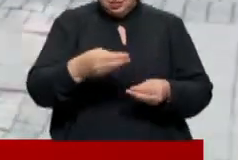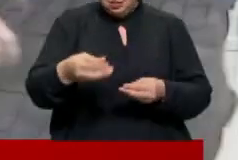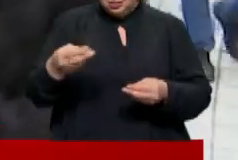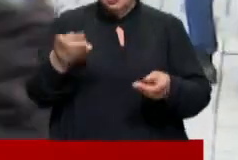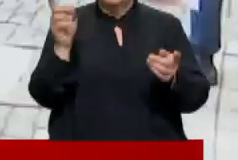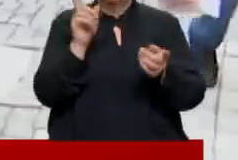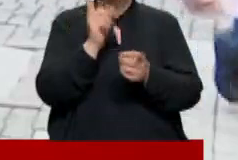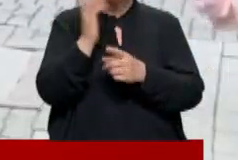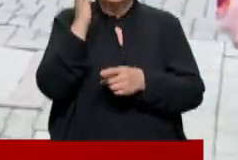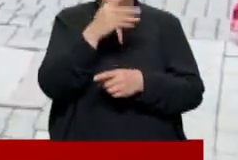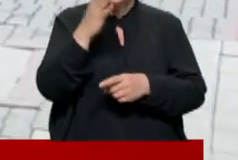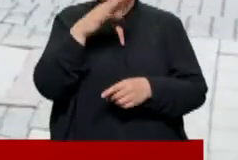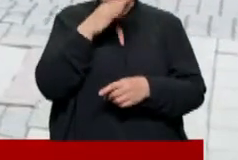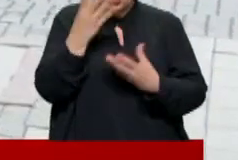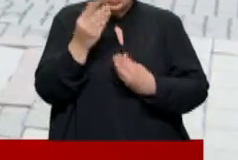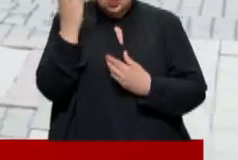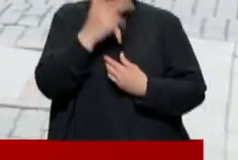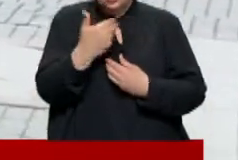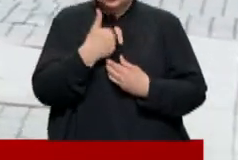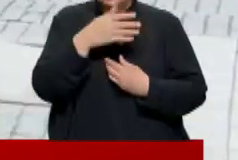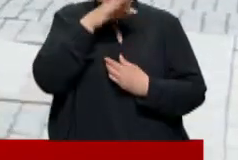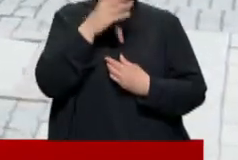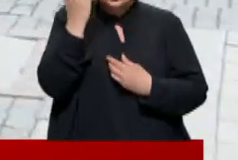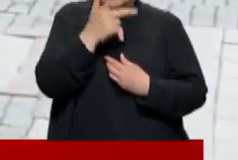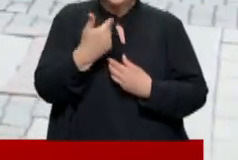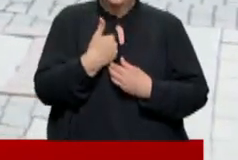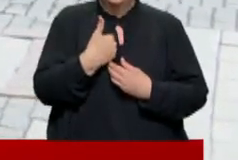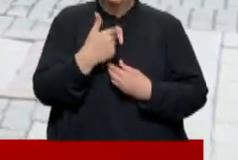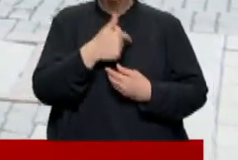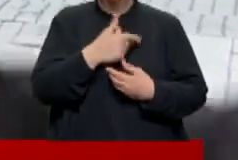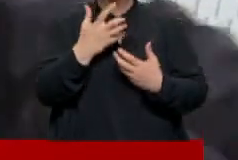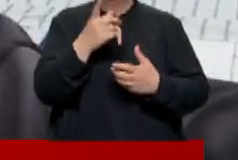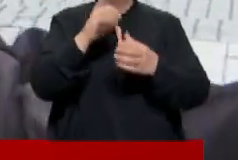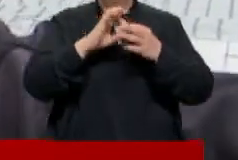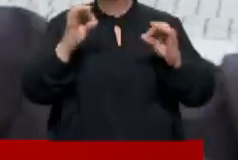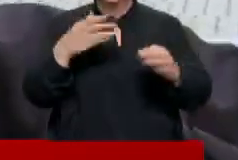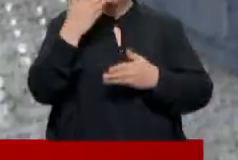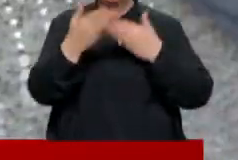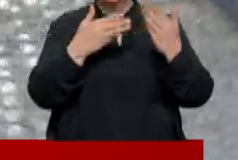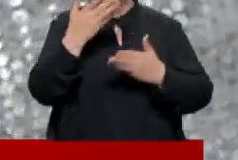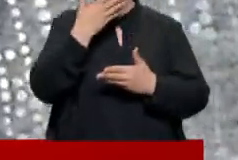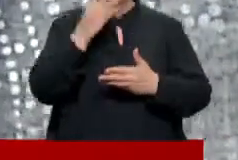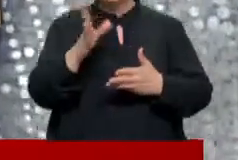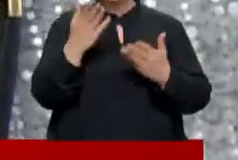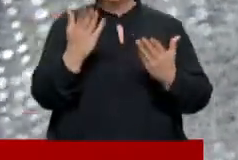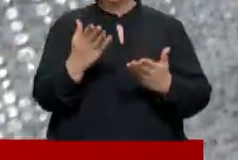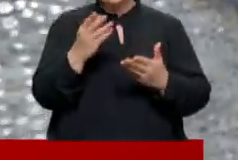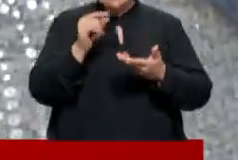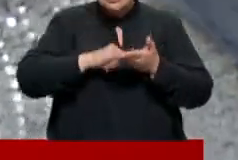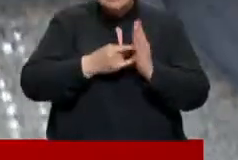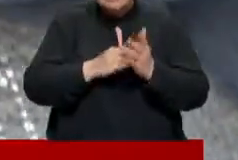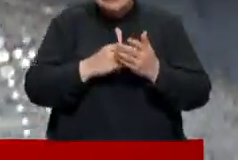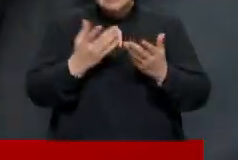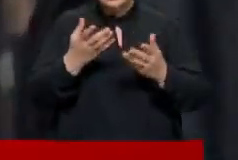ona yeter. İnsan utanıyor, dedeliğinden de utanıyor, yaşlılığından da utanıyor. Yürekleri yakan bu sözlerle anlattı emekliliğini, geçim